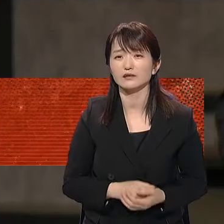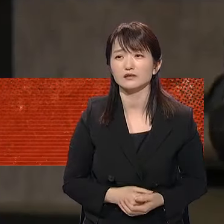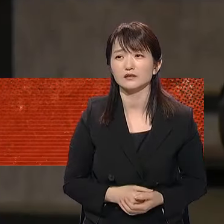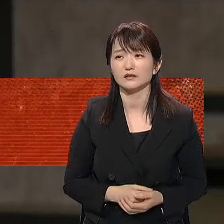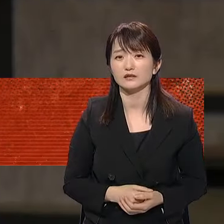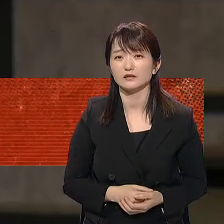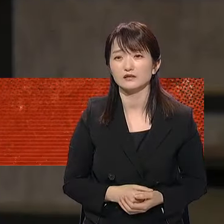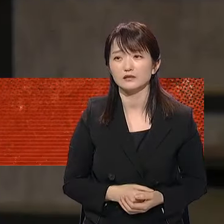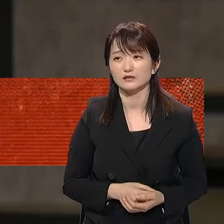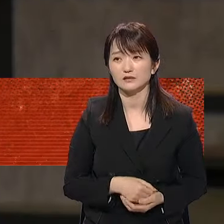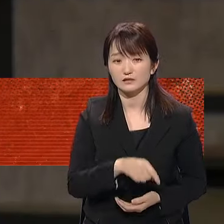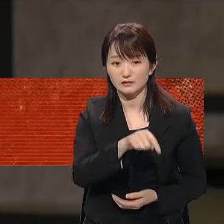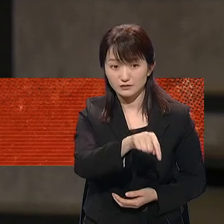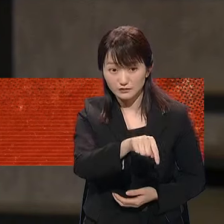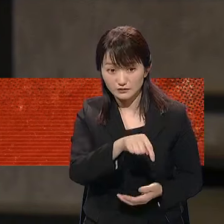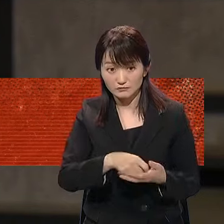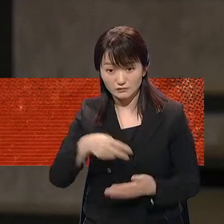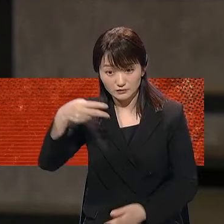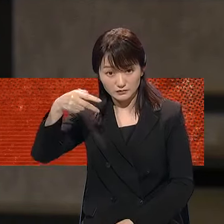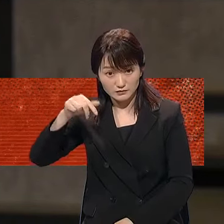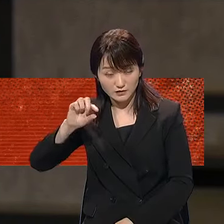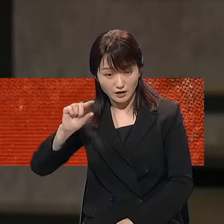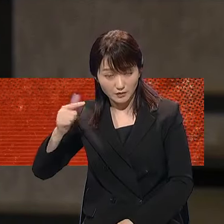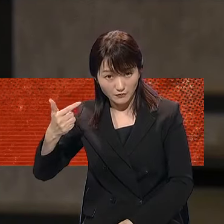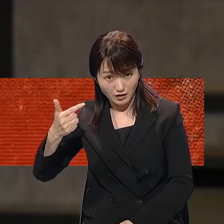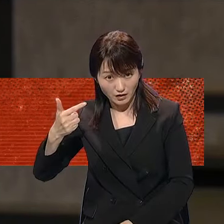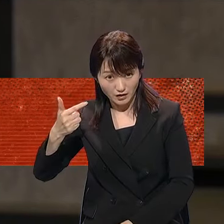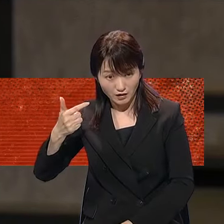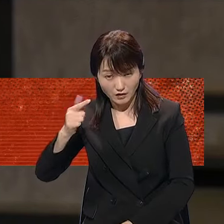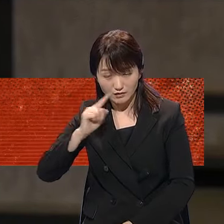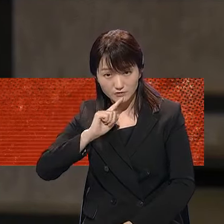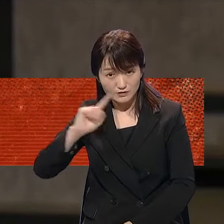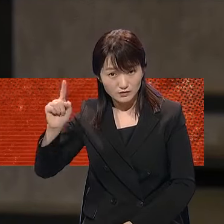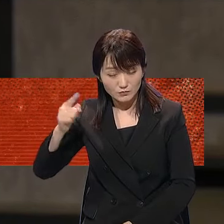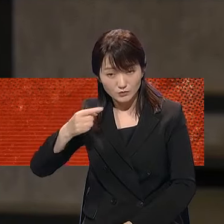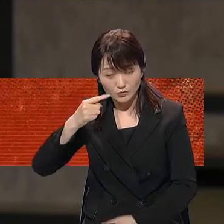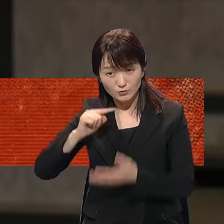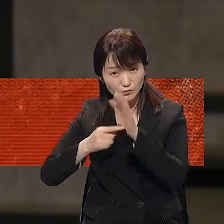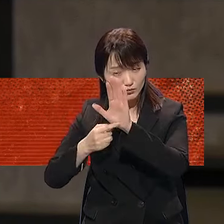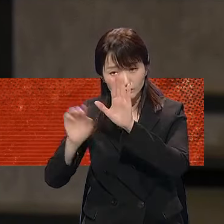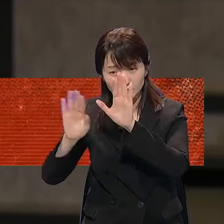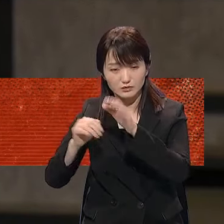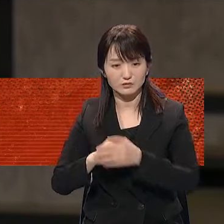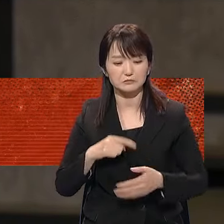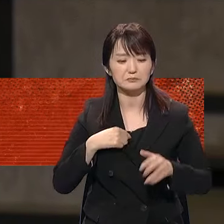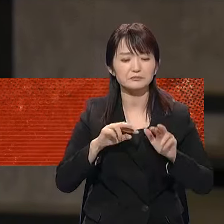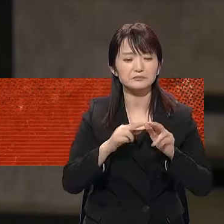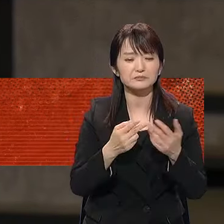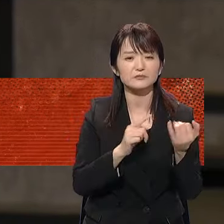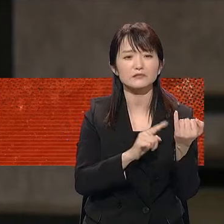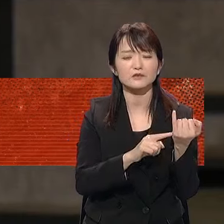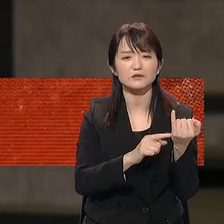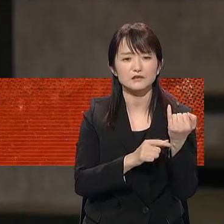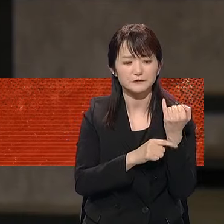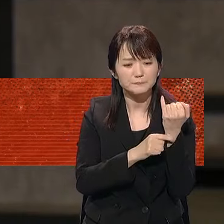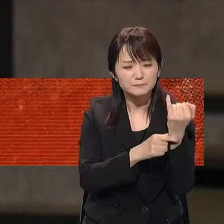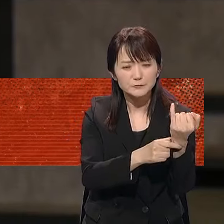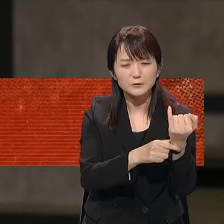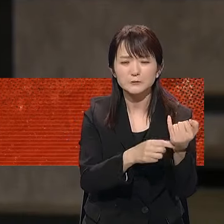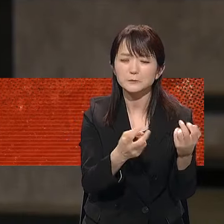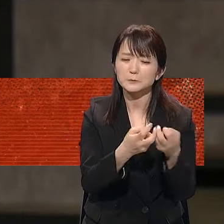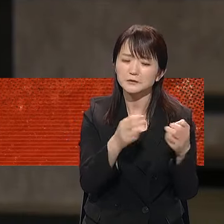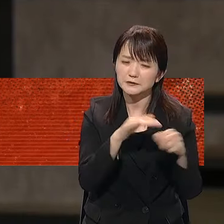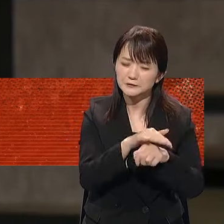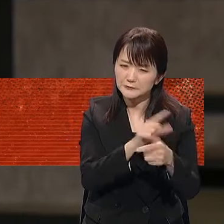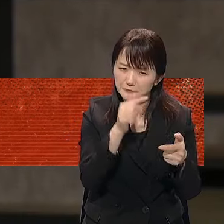저게 사실은 사반에까지 나올 게 아니거든요. 그러니까요. 예, 그런데 이제 본인이 이제 또 사반에 나오는 것도 여러 가지가 있는데,